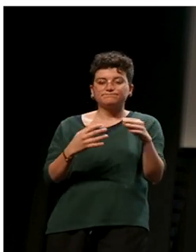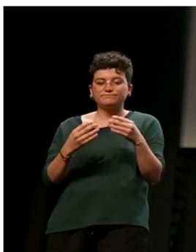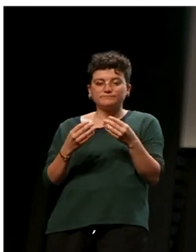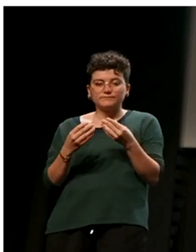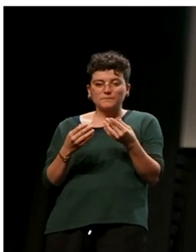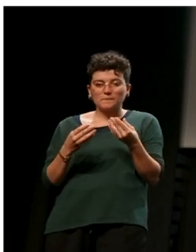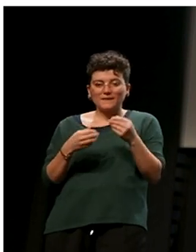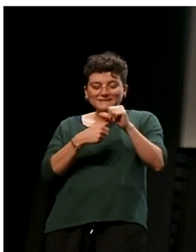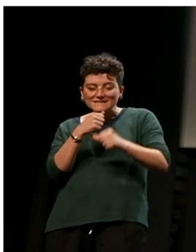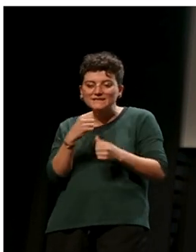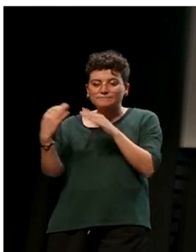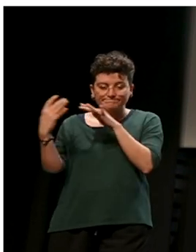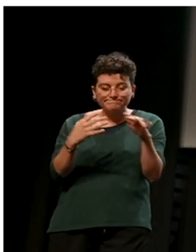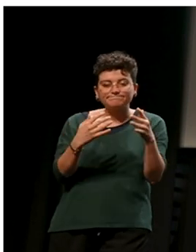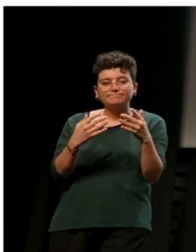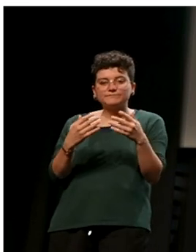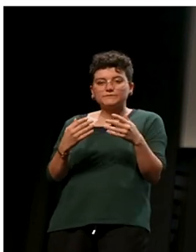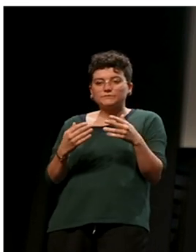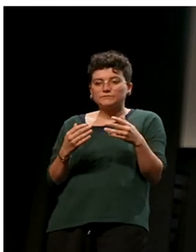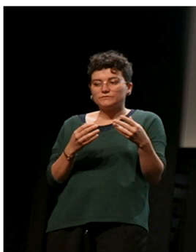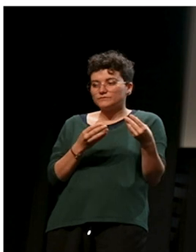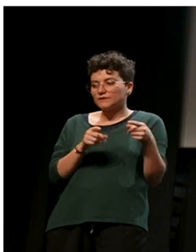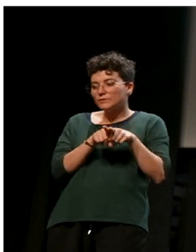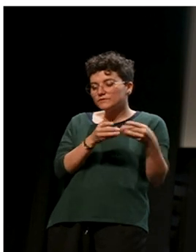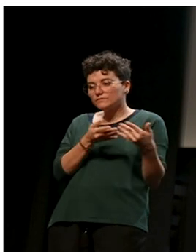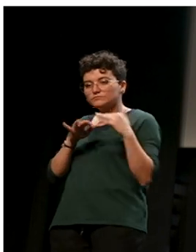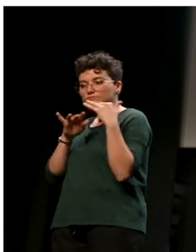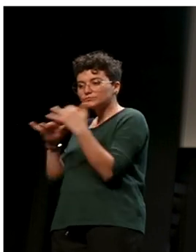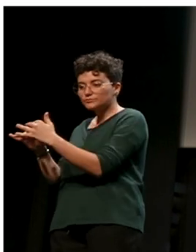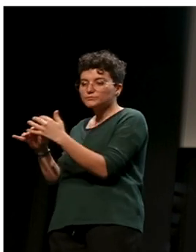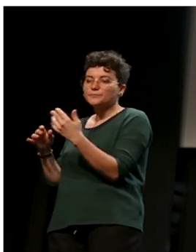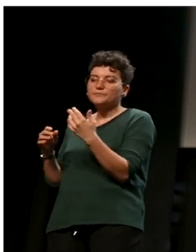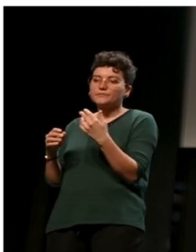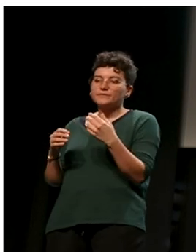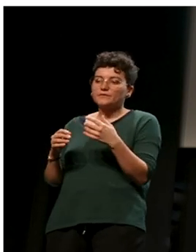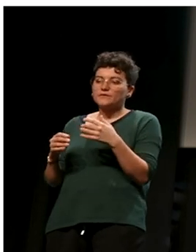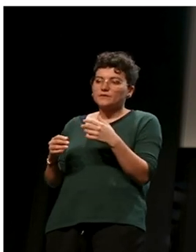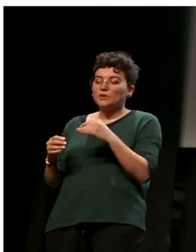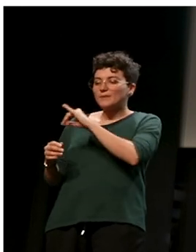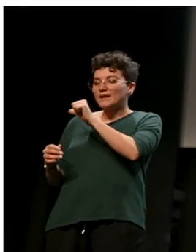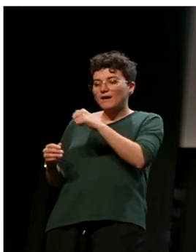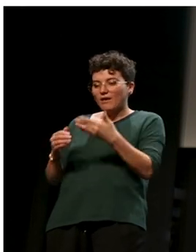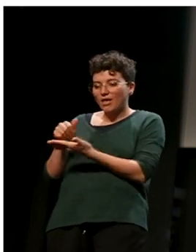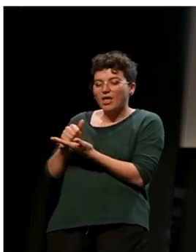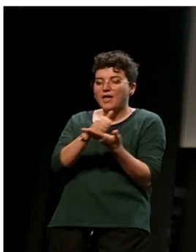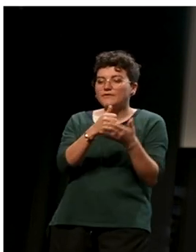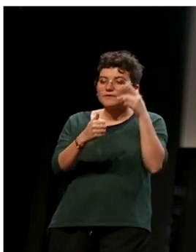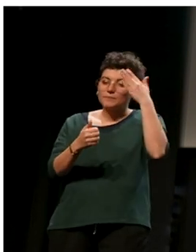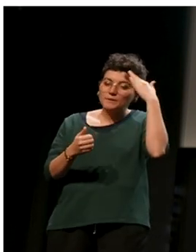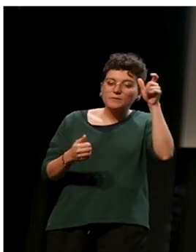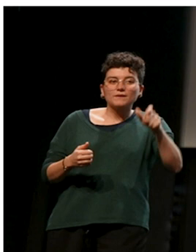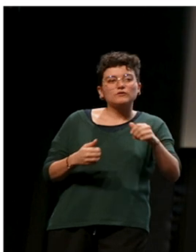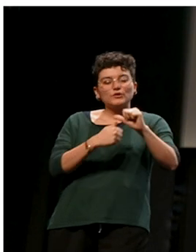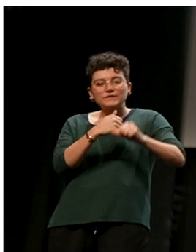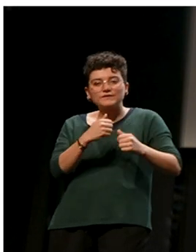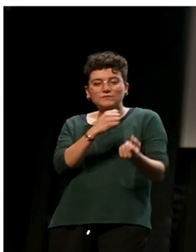voir dans les images, qu'elles soient faites par des IA ou pas, ça va se voir parce que là, on va voir quelqu'un qui va sortir du lot. Donc, je pense que, je suis optimiste dans la vie, je pense qu'au